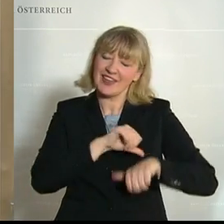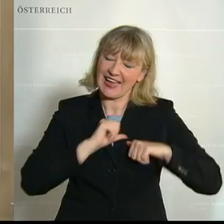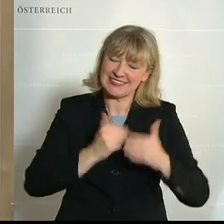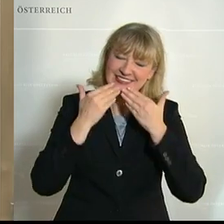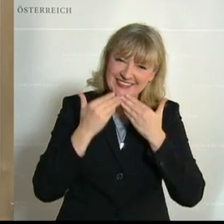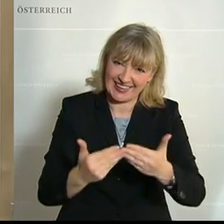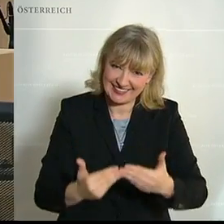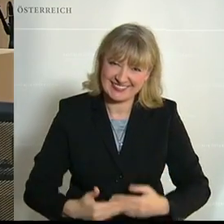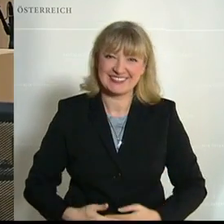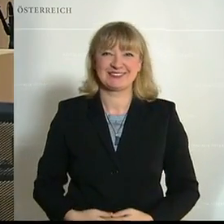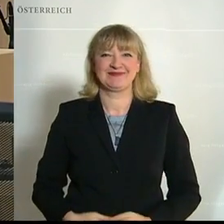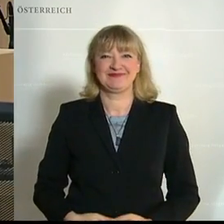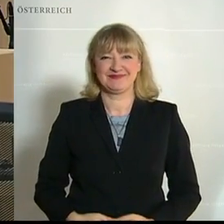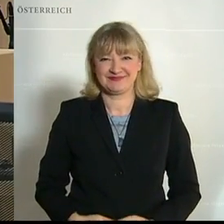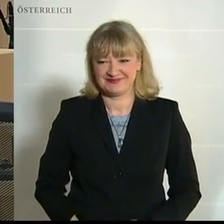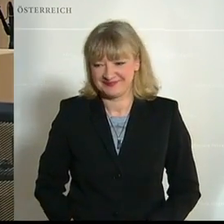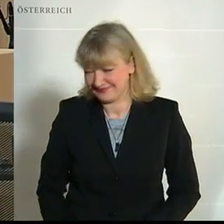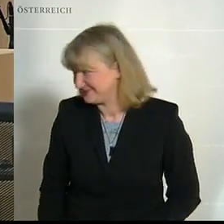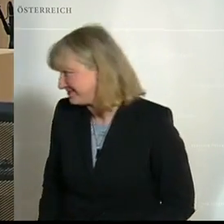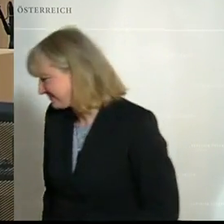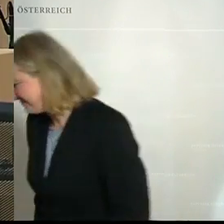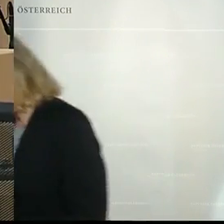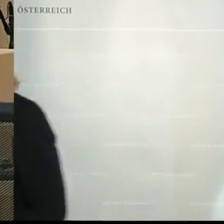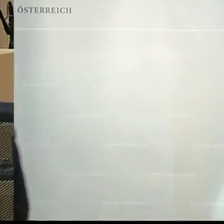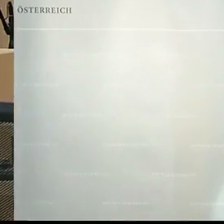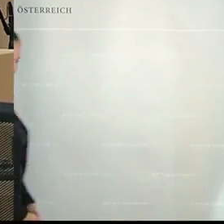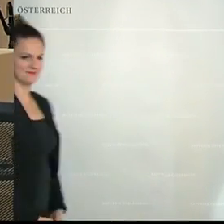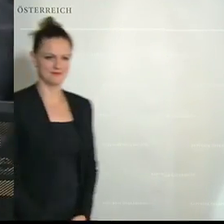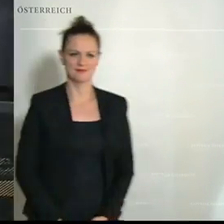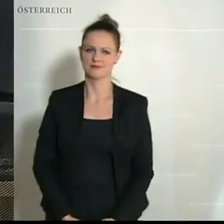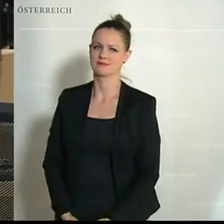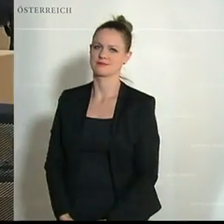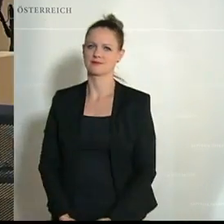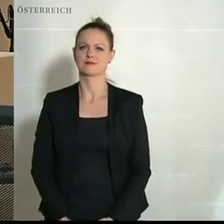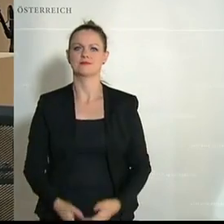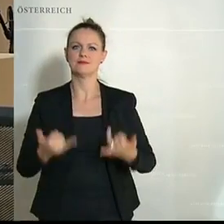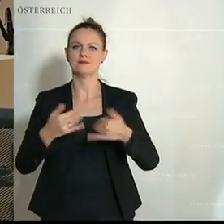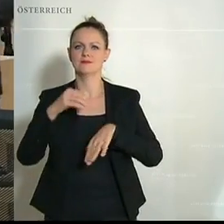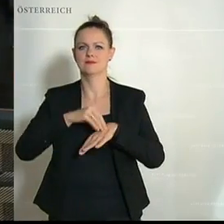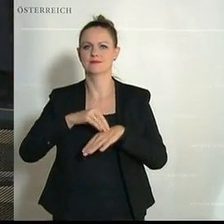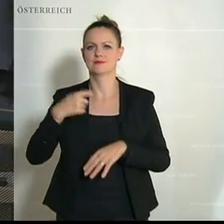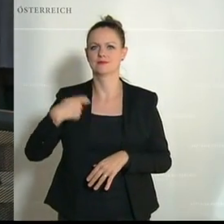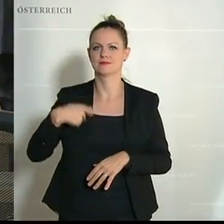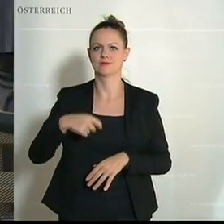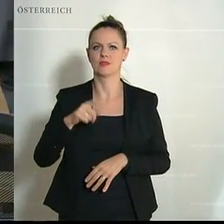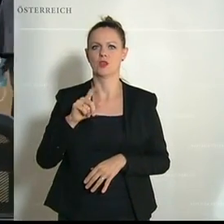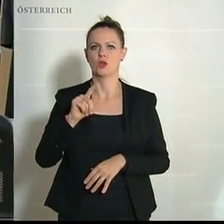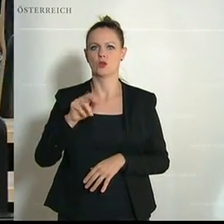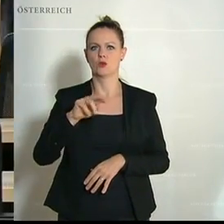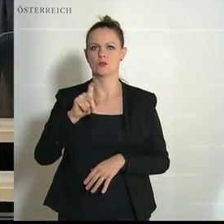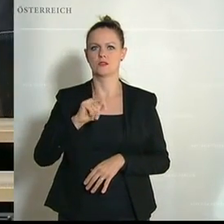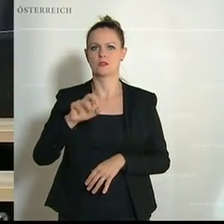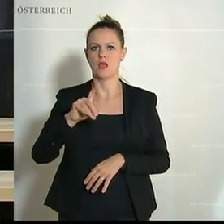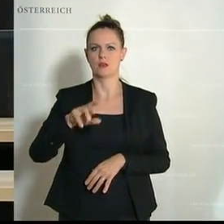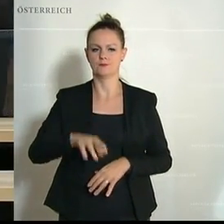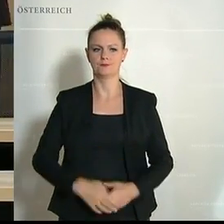Dank. Meine sehr geehrten Damen und Herren, wenn Sie sich wundern, dass wir jetzt über Tourismus reden und nicht über das Budget, die Generaldebatte